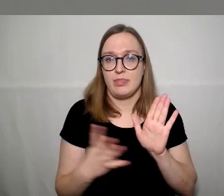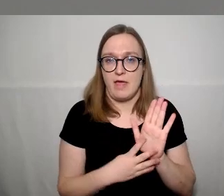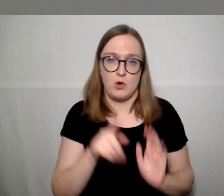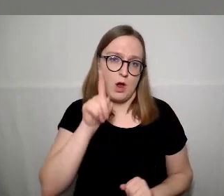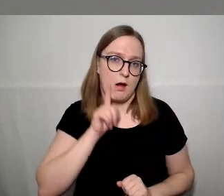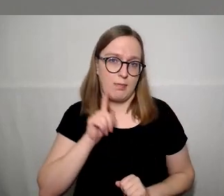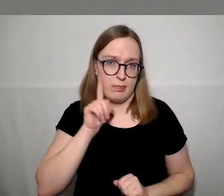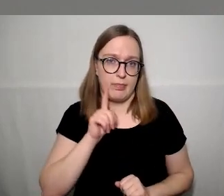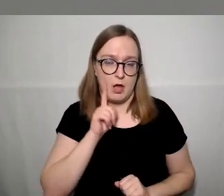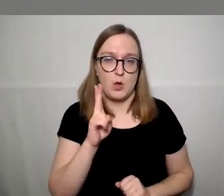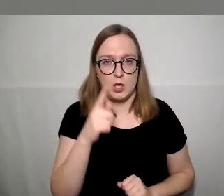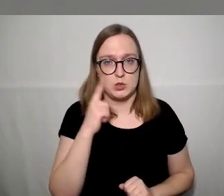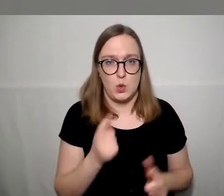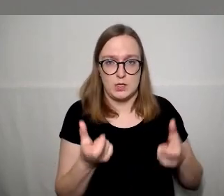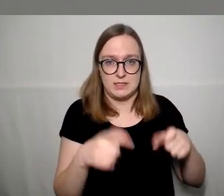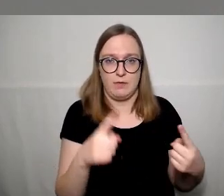savivaldybės tarybą.